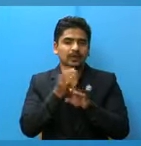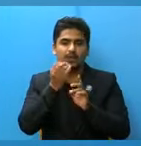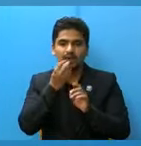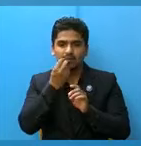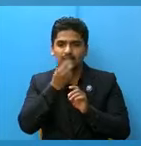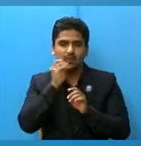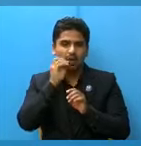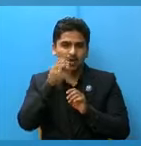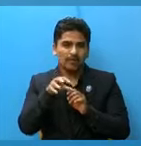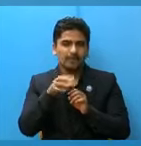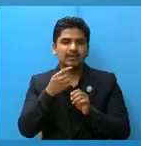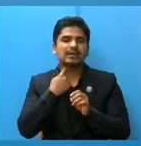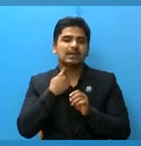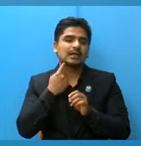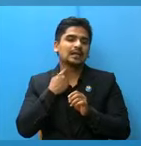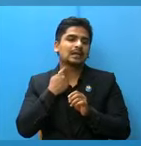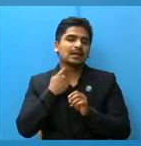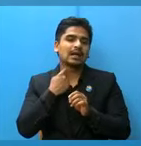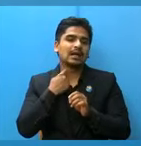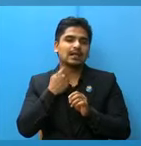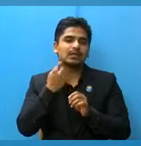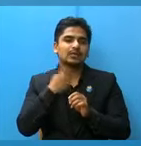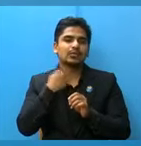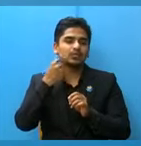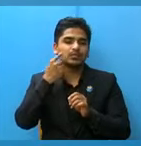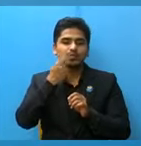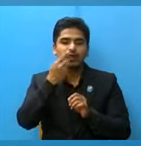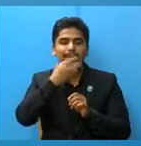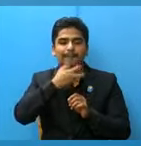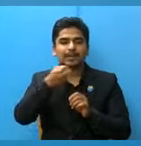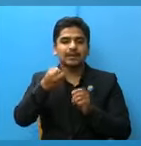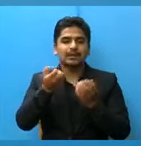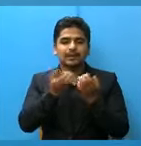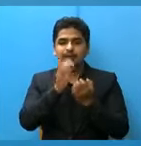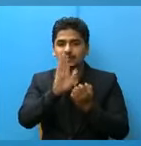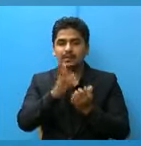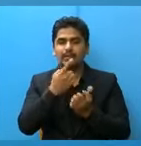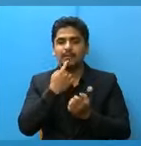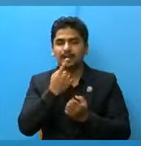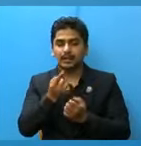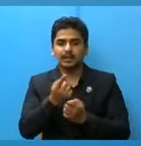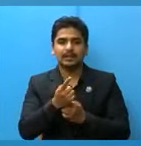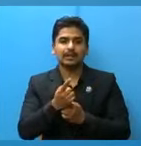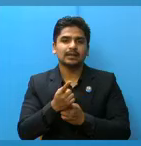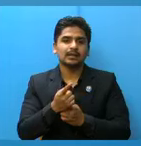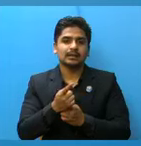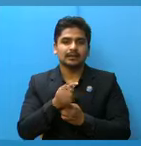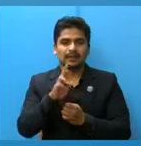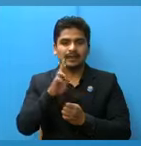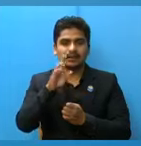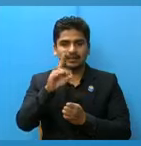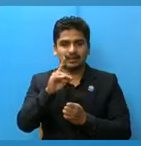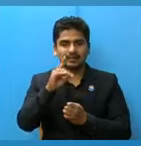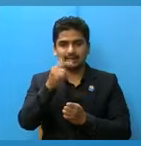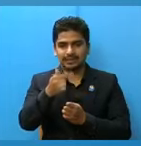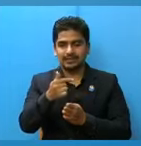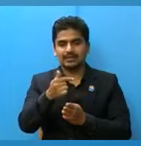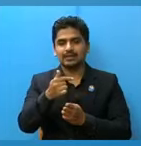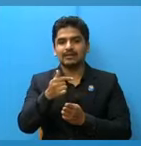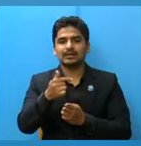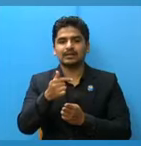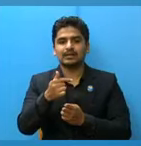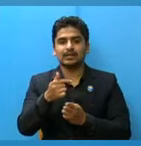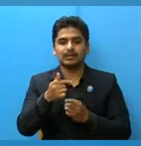यो घाटी को स्वाब अरुलेर गरिंचा वन देकिन यो रैपिट डागनोस्टिक टेस्ट